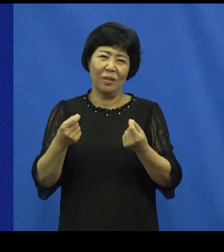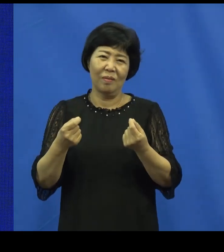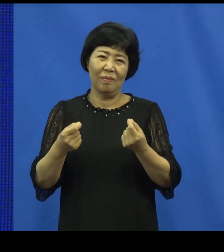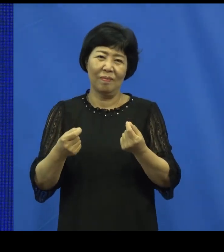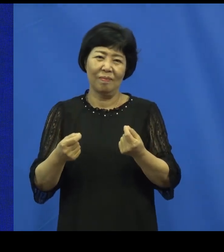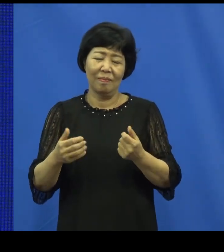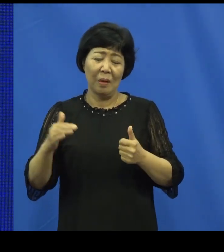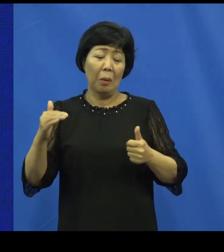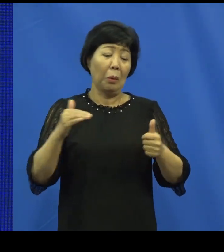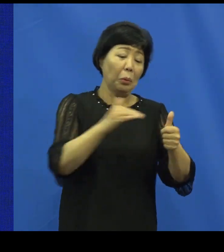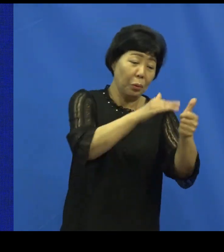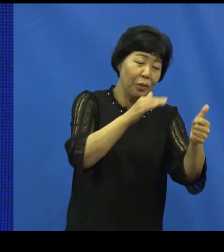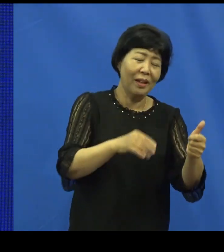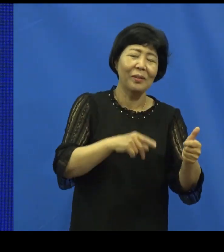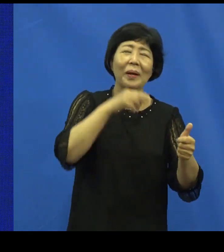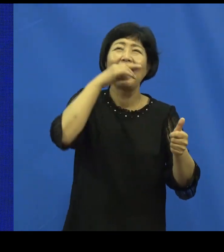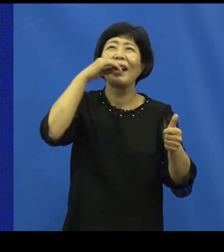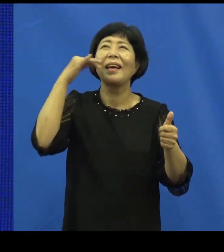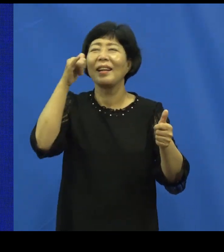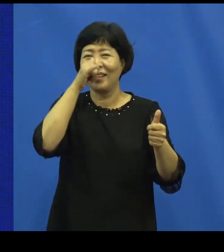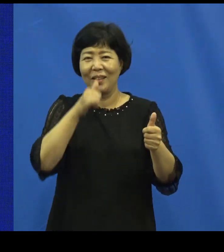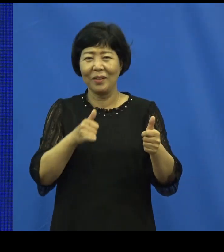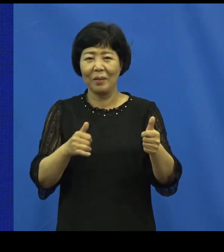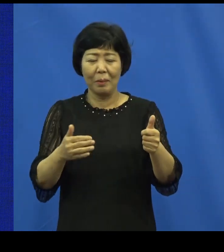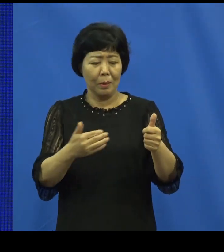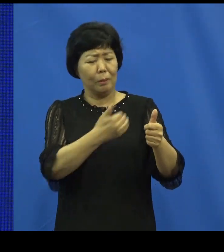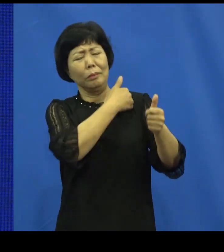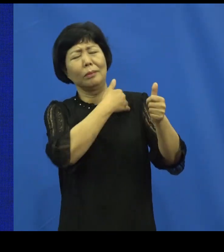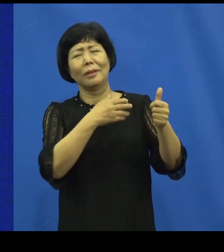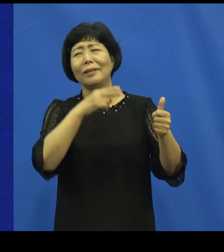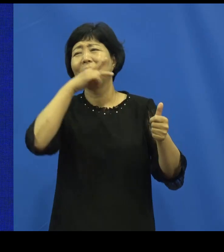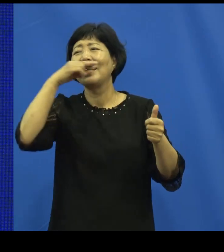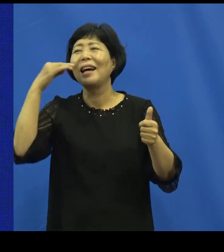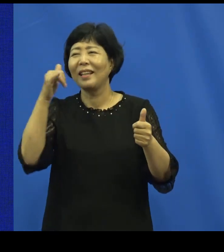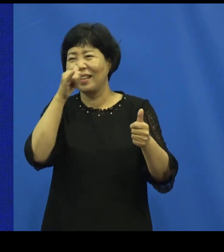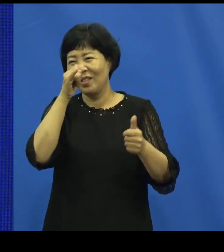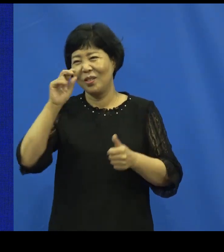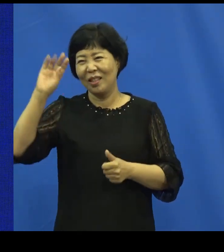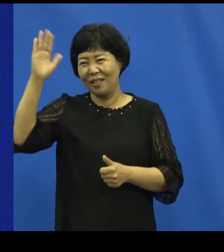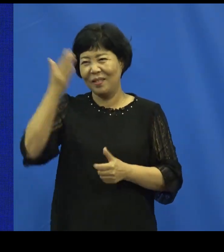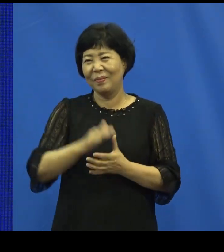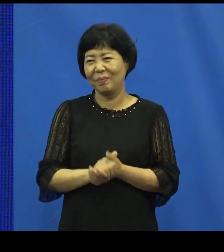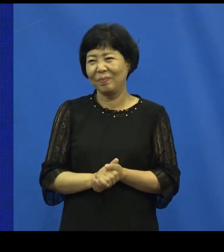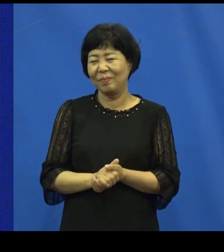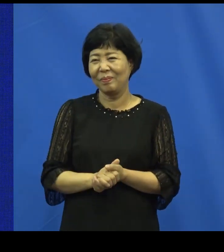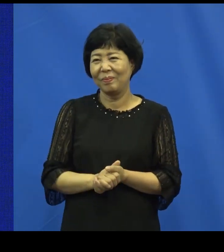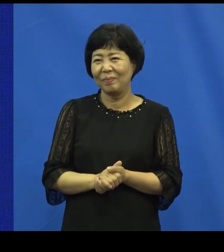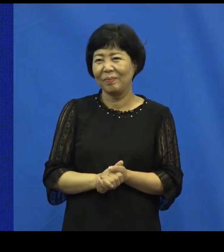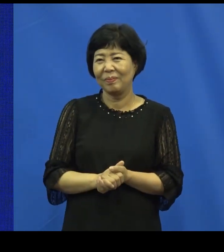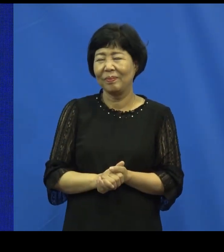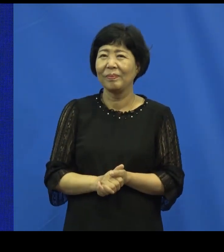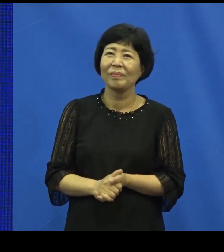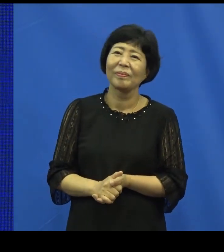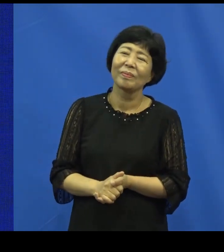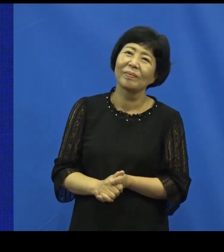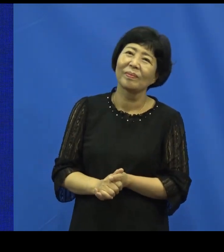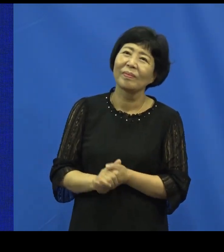이때는 이 말하고 저때는 저 말하는 사람이 아니에요. 여러분, 중요한 것은 세상이 아닙니다. 내가 나를 지켜내는 것. 다니엘에게서